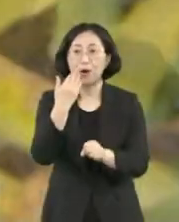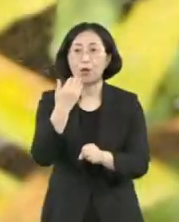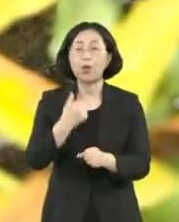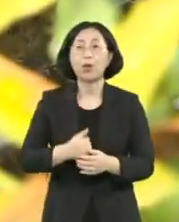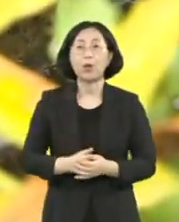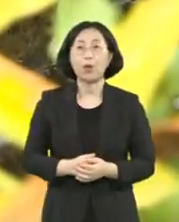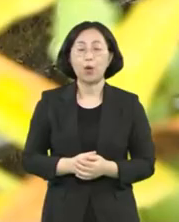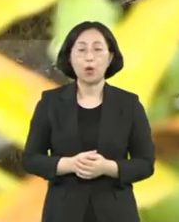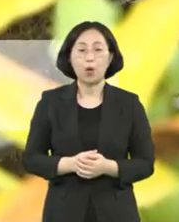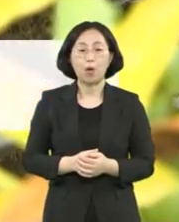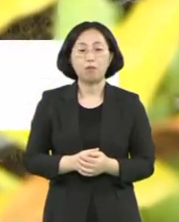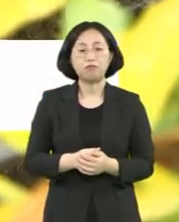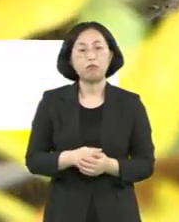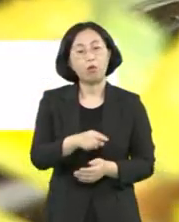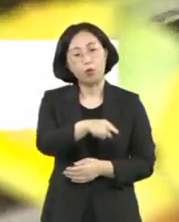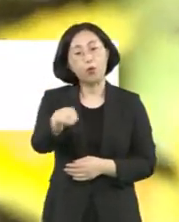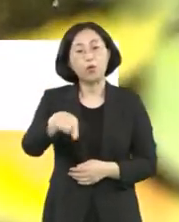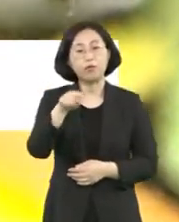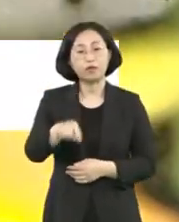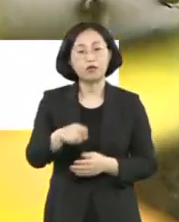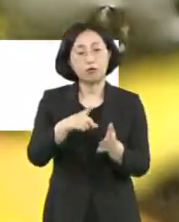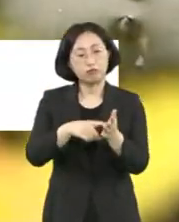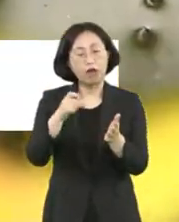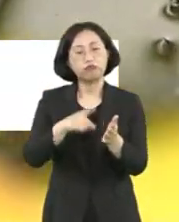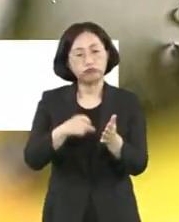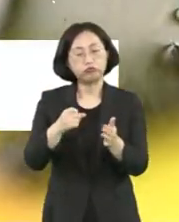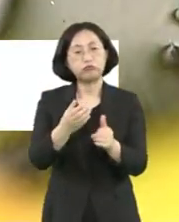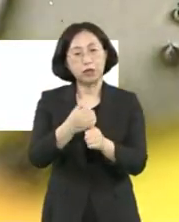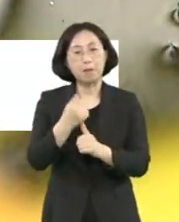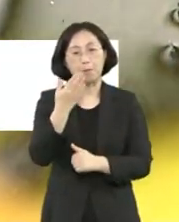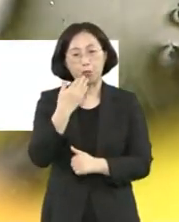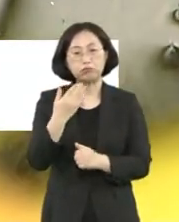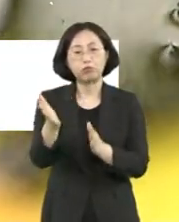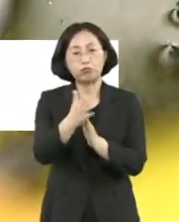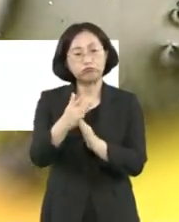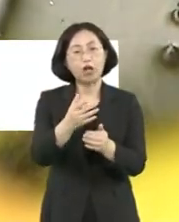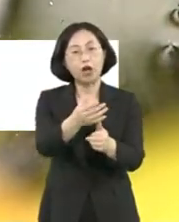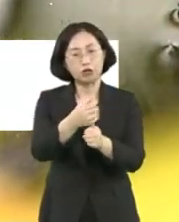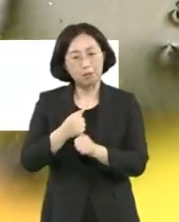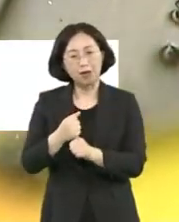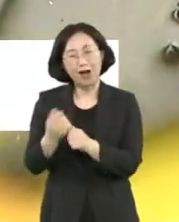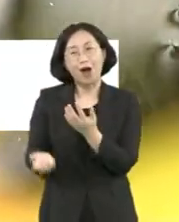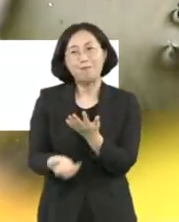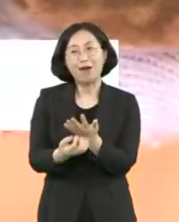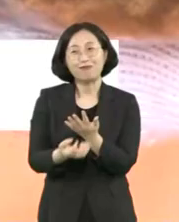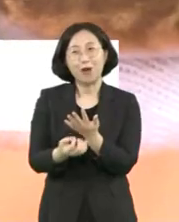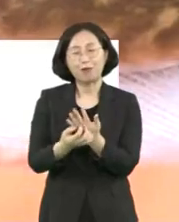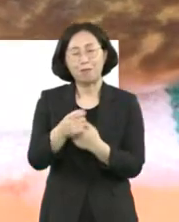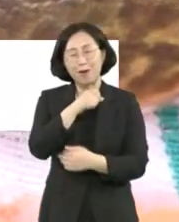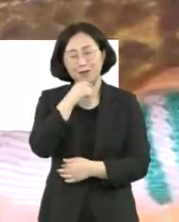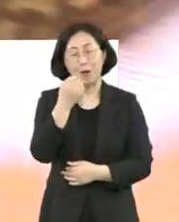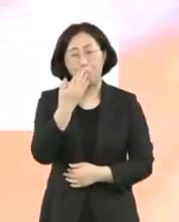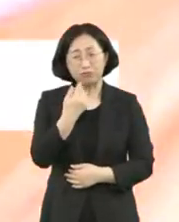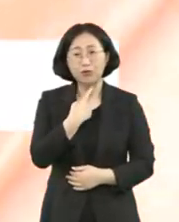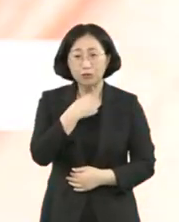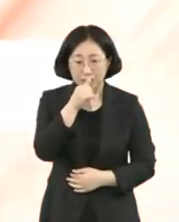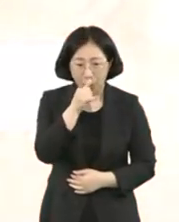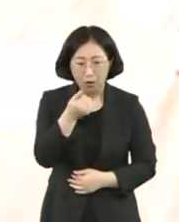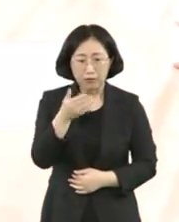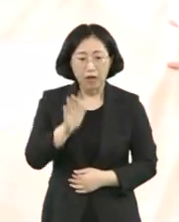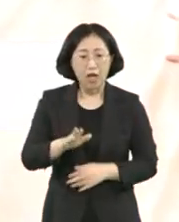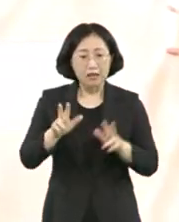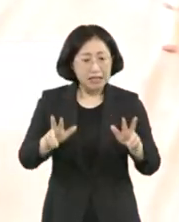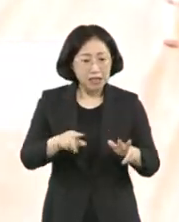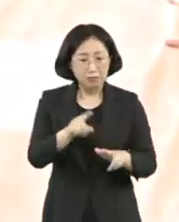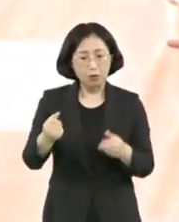민물 새우도 잡아먹고 고기도 잡아다가니 매운탕도 해먹고 이랬는데 이게